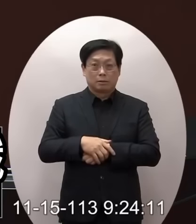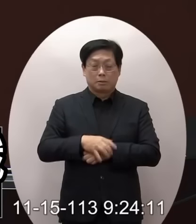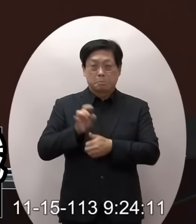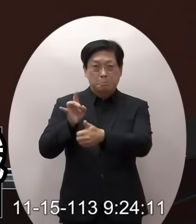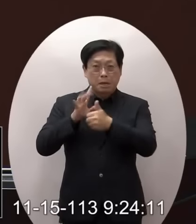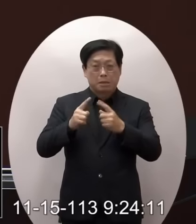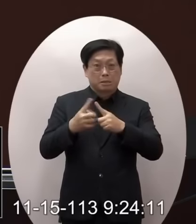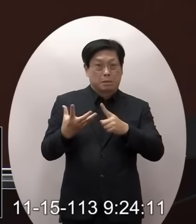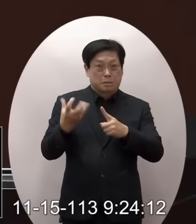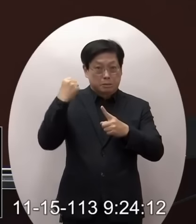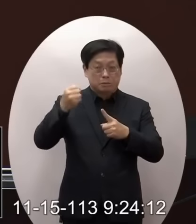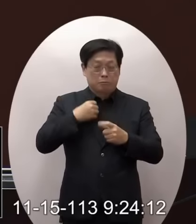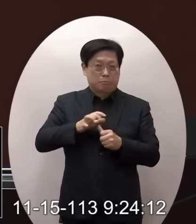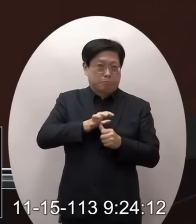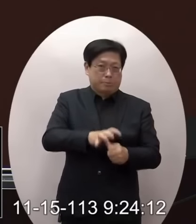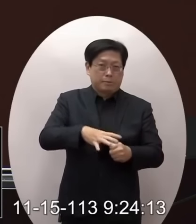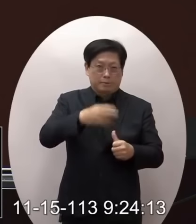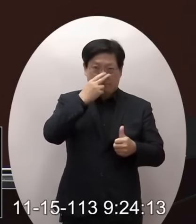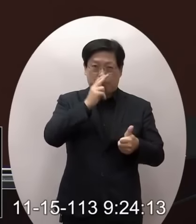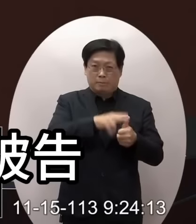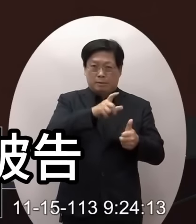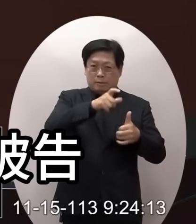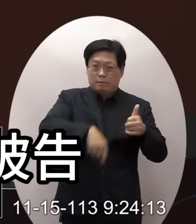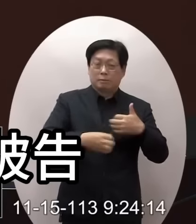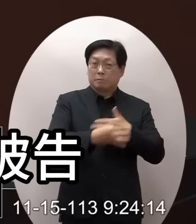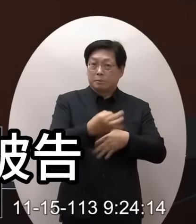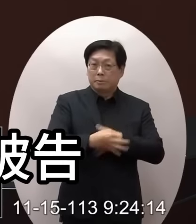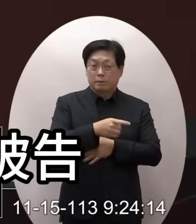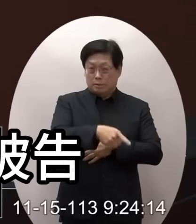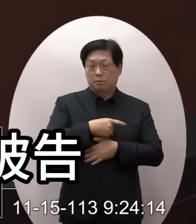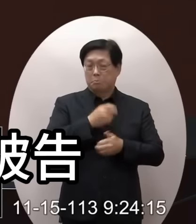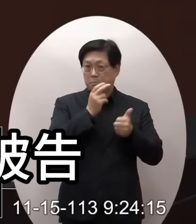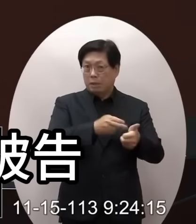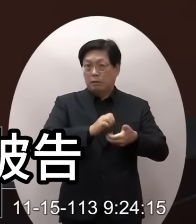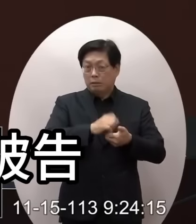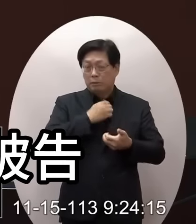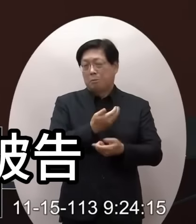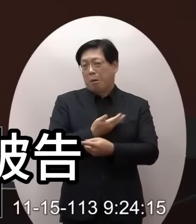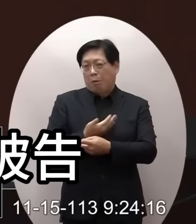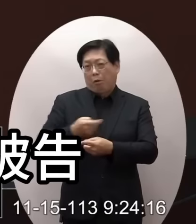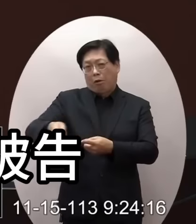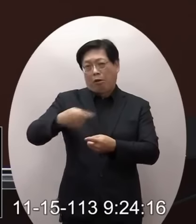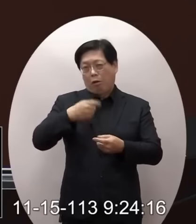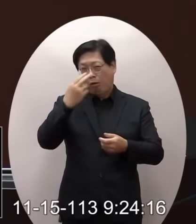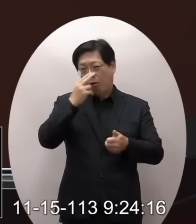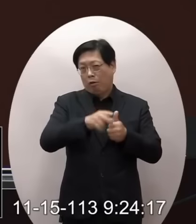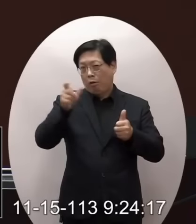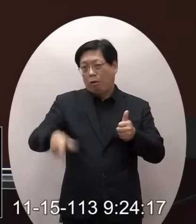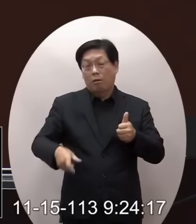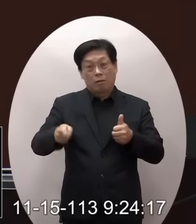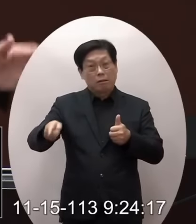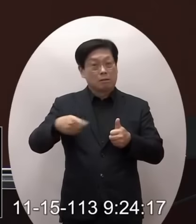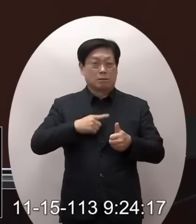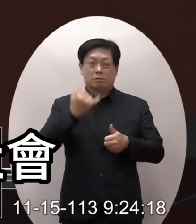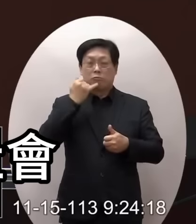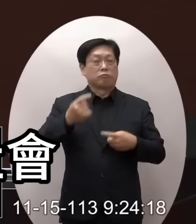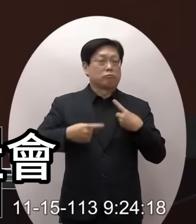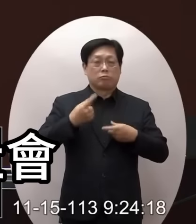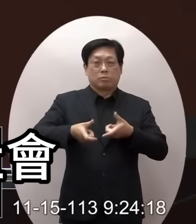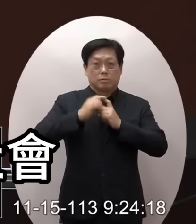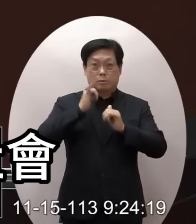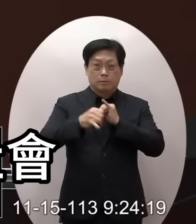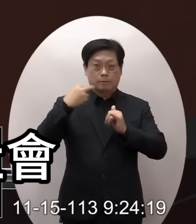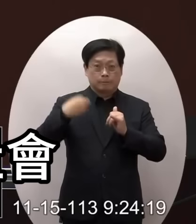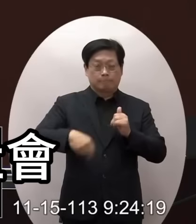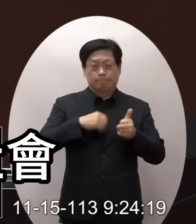的人权的旗帜去压迫被害者家属，要求他们一定要原谅这些被告，然后让被告回到社会再继